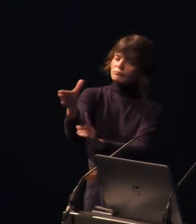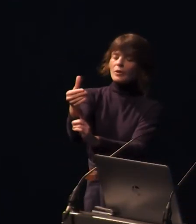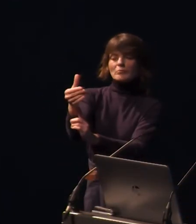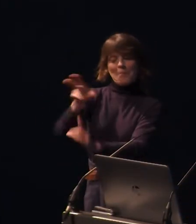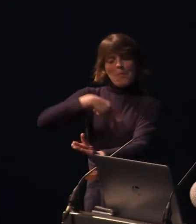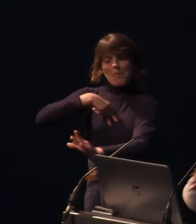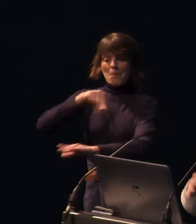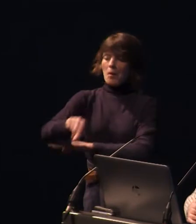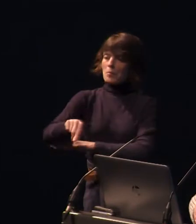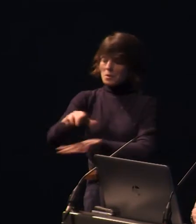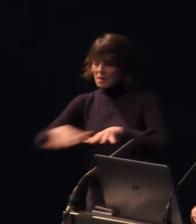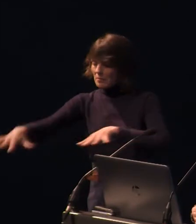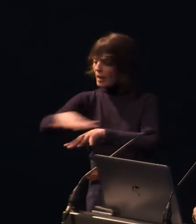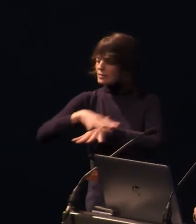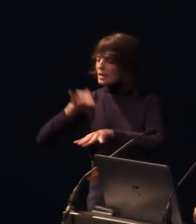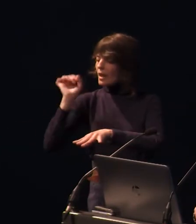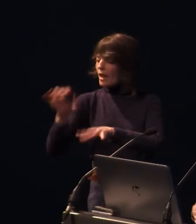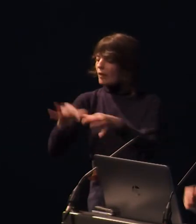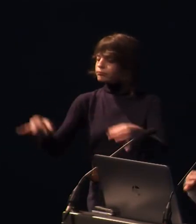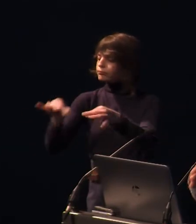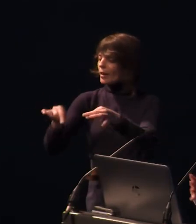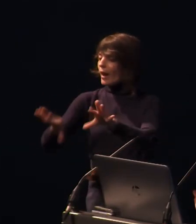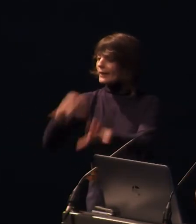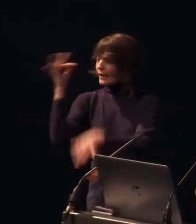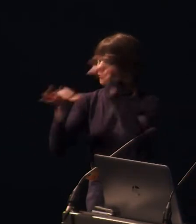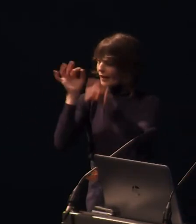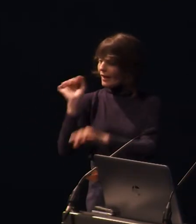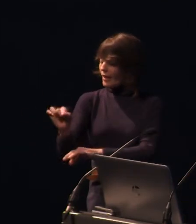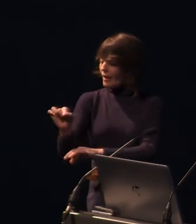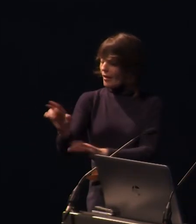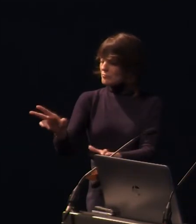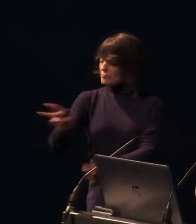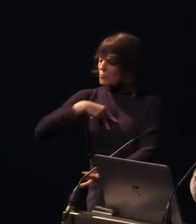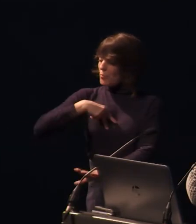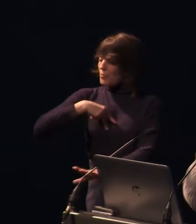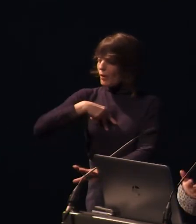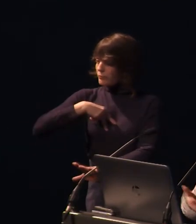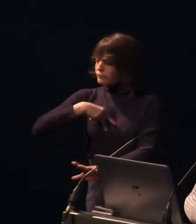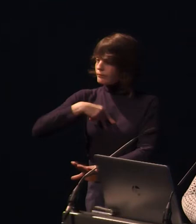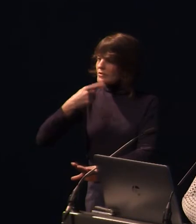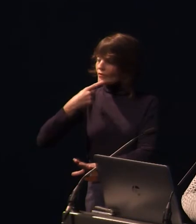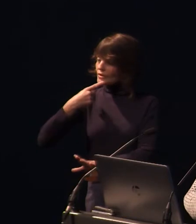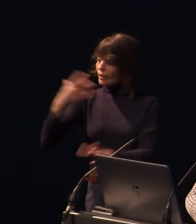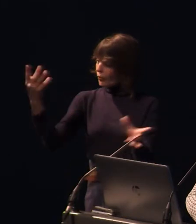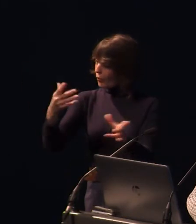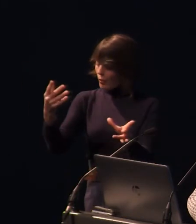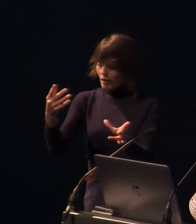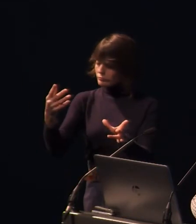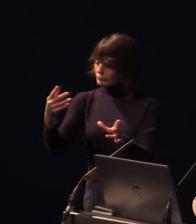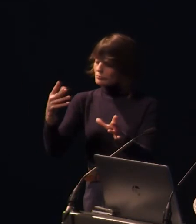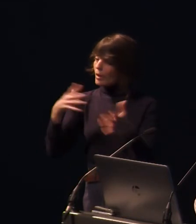cette partie que je viens de découvrir cette partie là m'appartient et je prend possession du